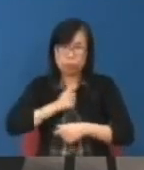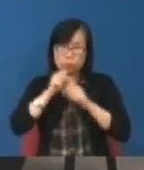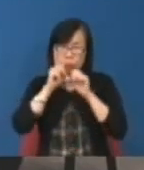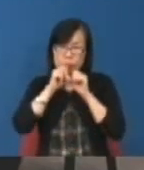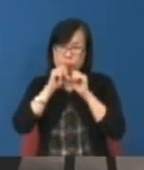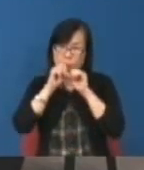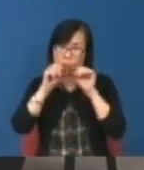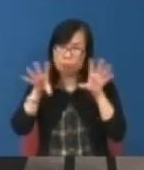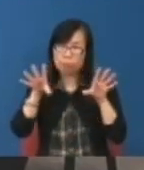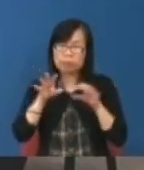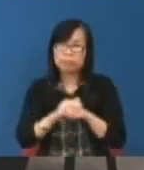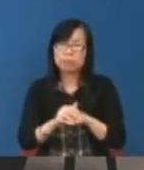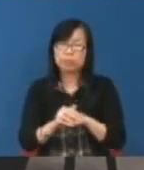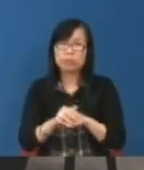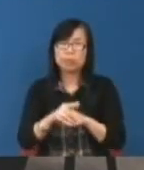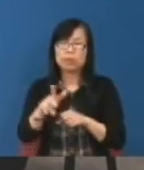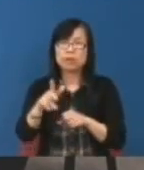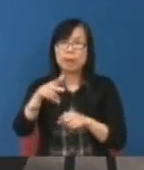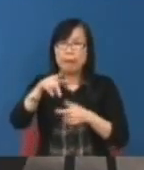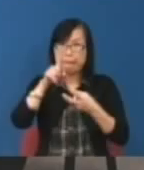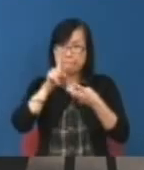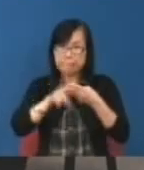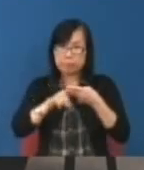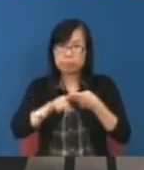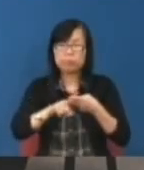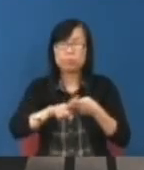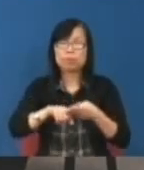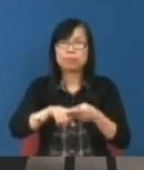同民主黨施叔叔